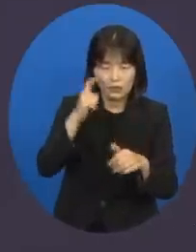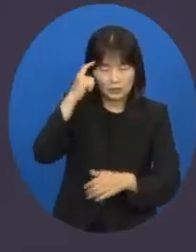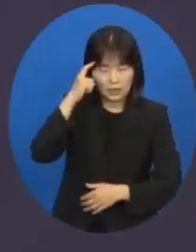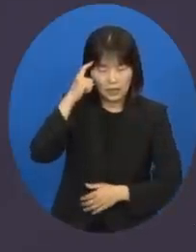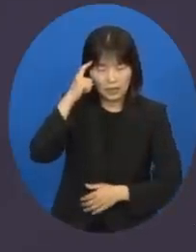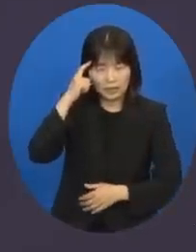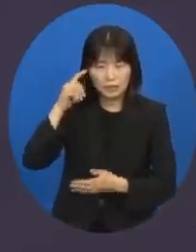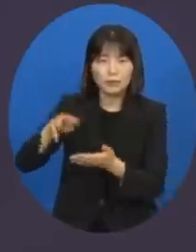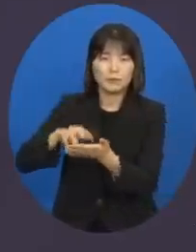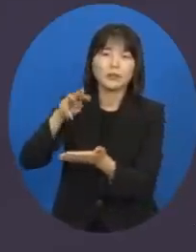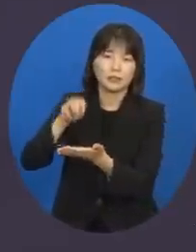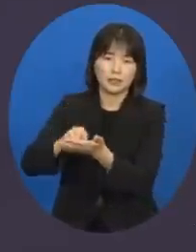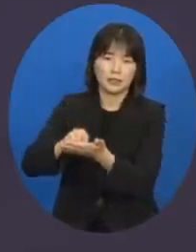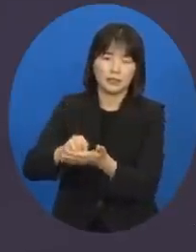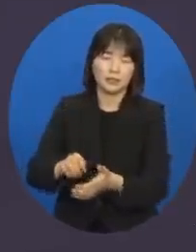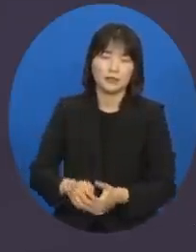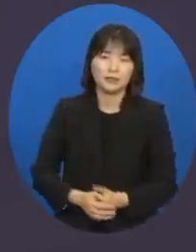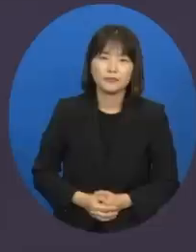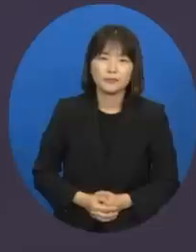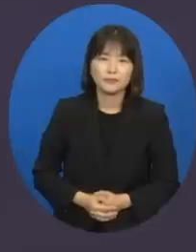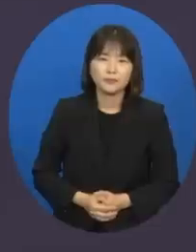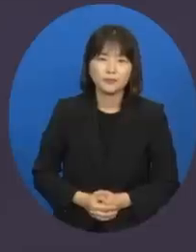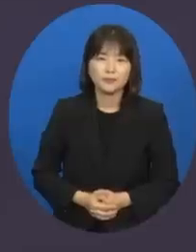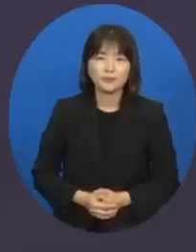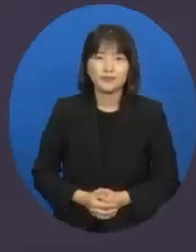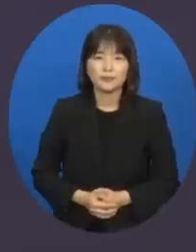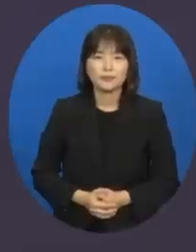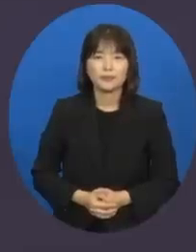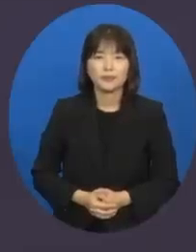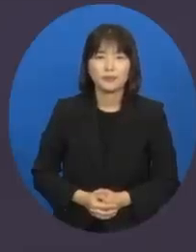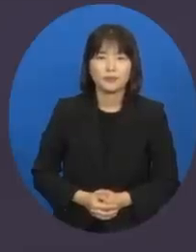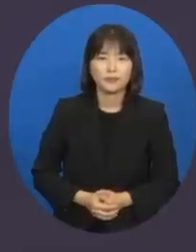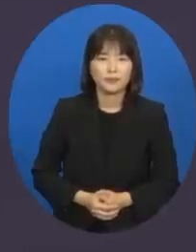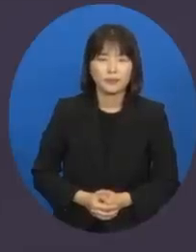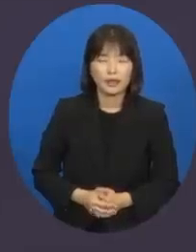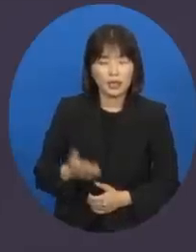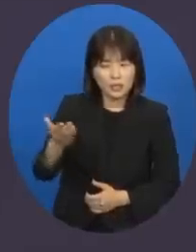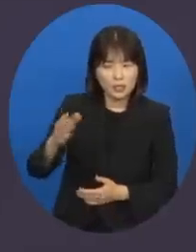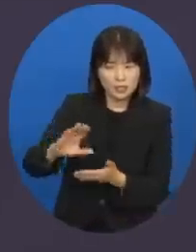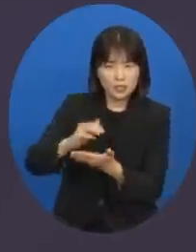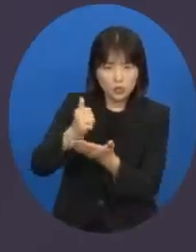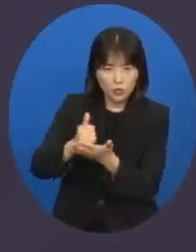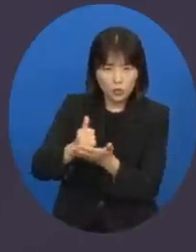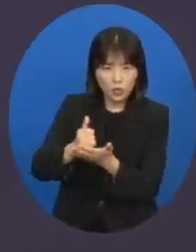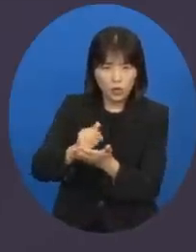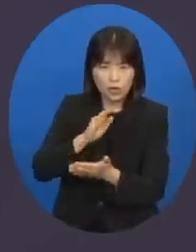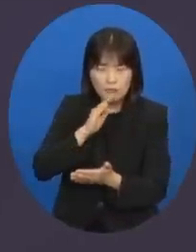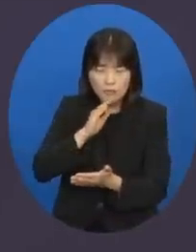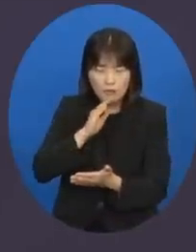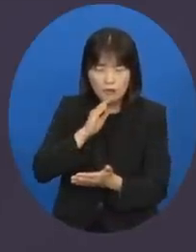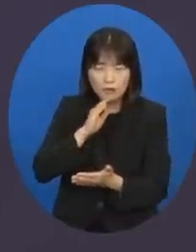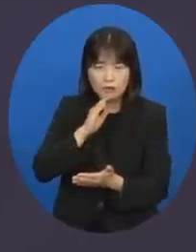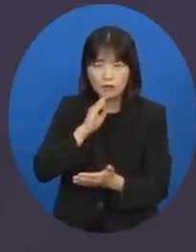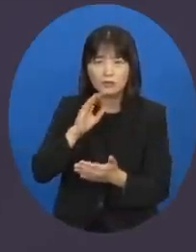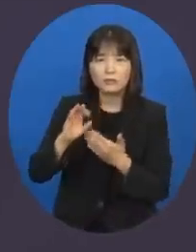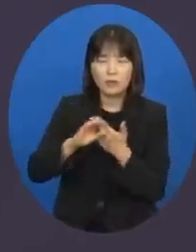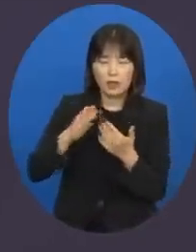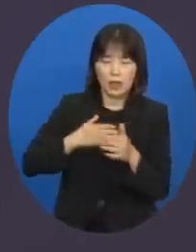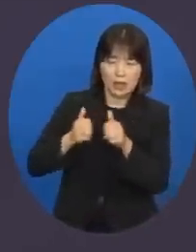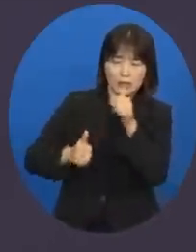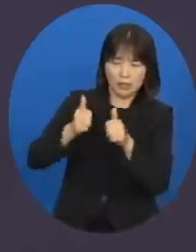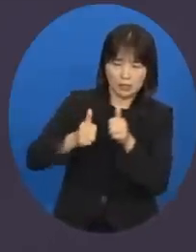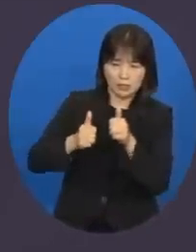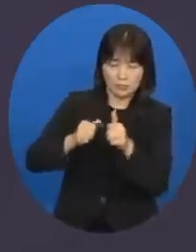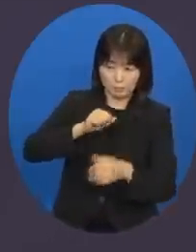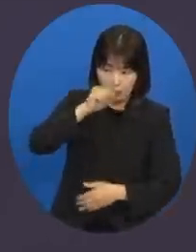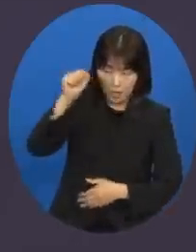되는데 죽는다는 것이 말이 되냐. 그래서 당신이 그리스도가 아니냐, 맞다면 내가 테스트할 건데 내 테스트를 통과하면